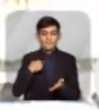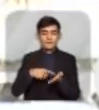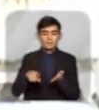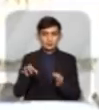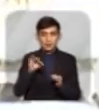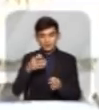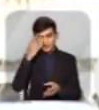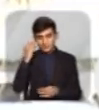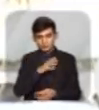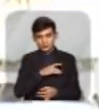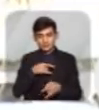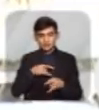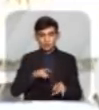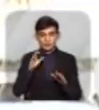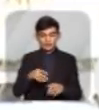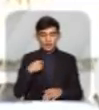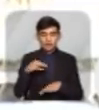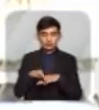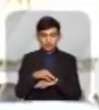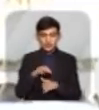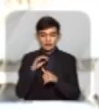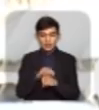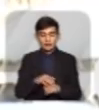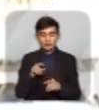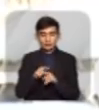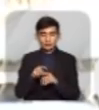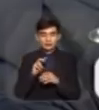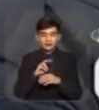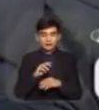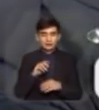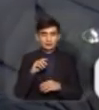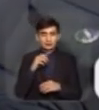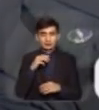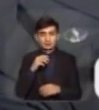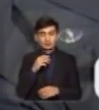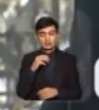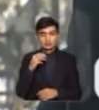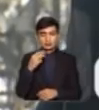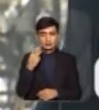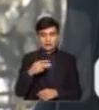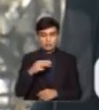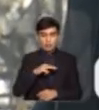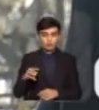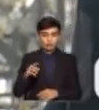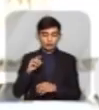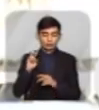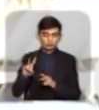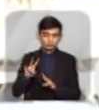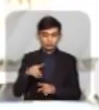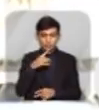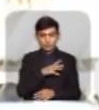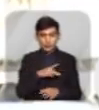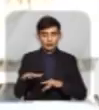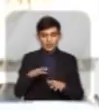роддома, супругу заставили ждать, сидеть 1,5 часа в коридоре. Никаких действий не